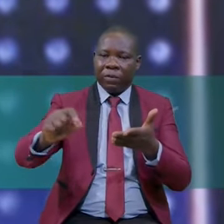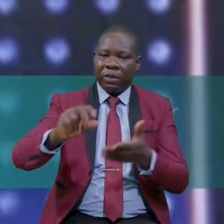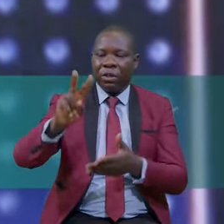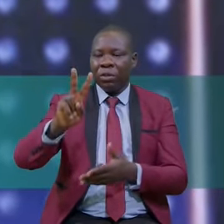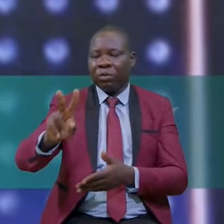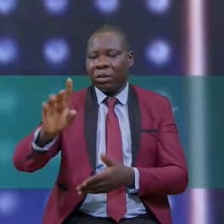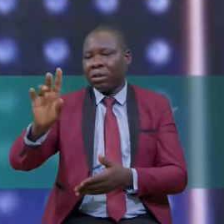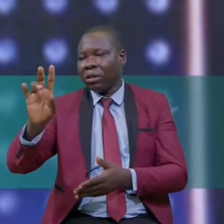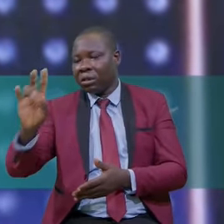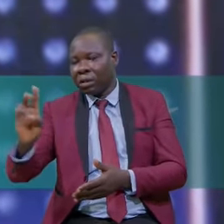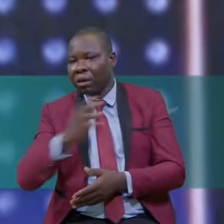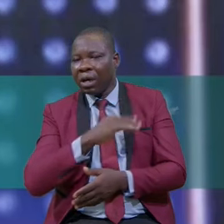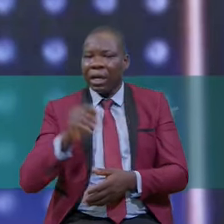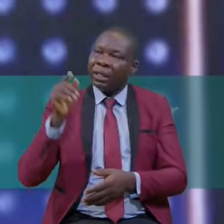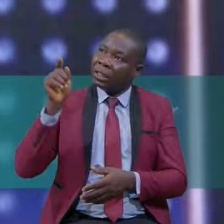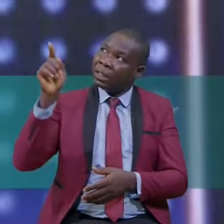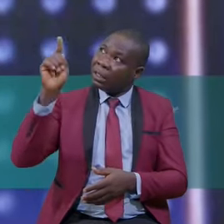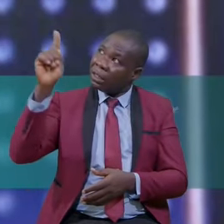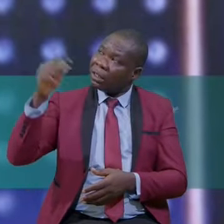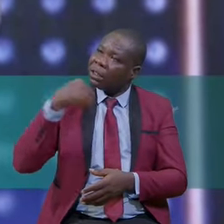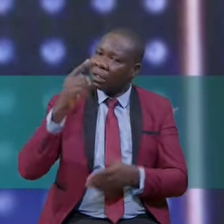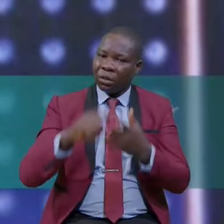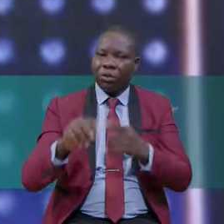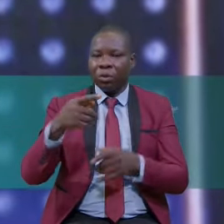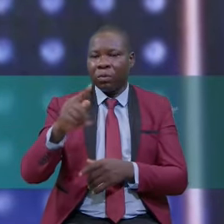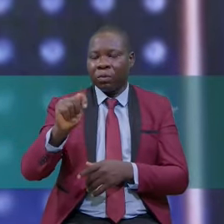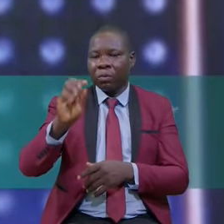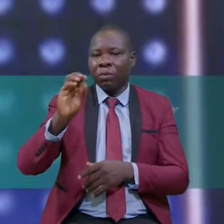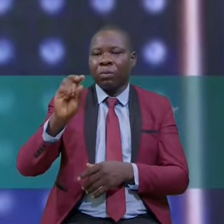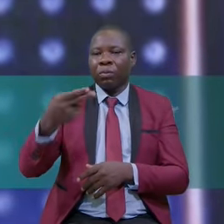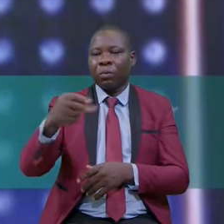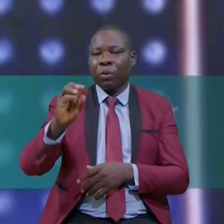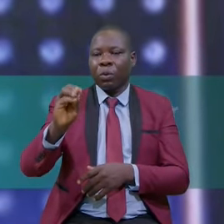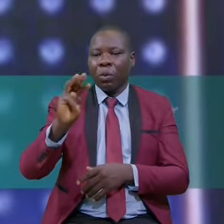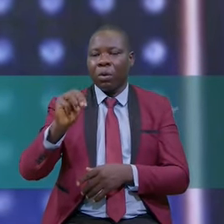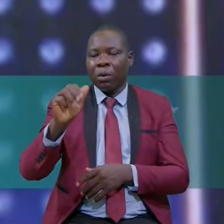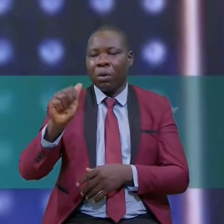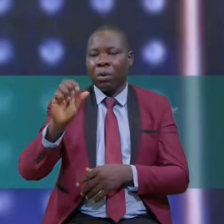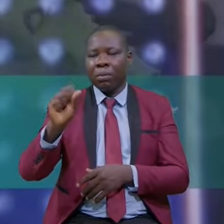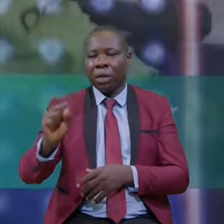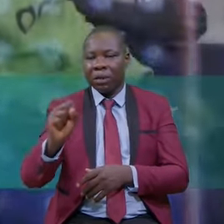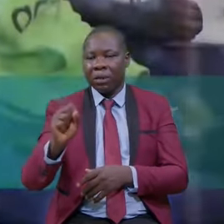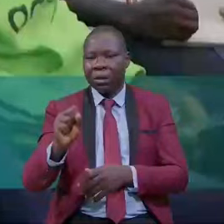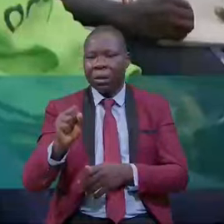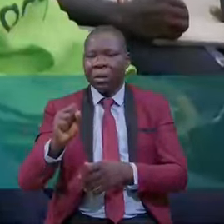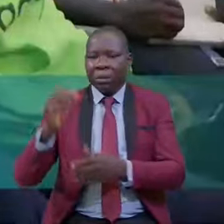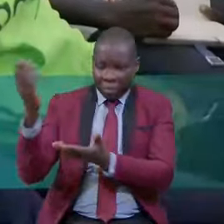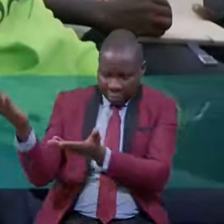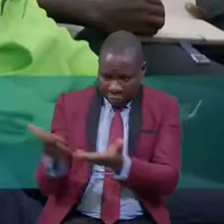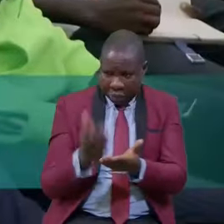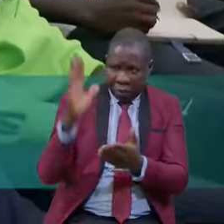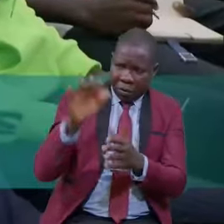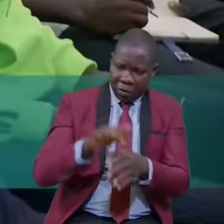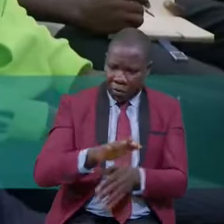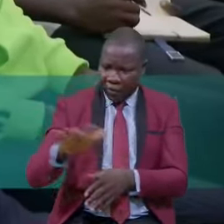27. Reach out here, reach thither thy finger, Jean 27, and